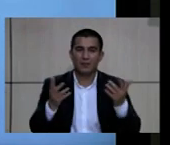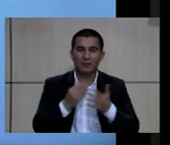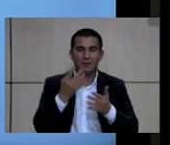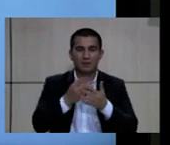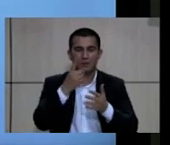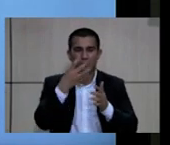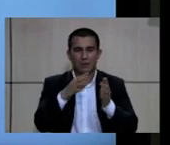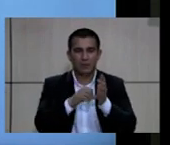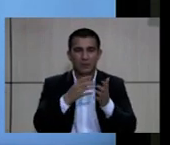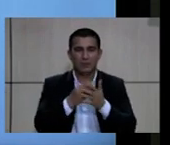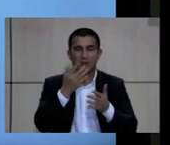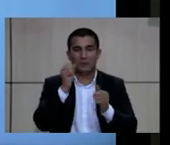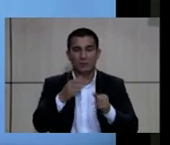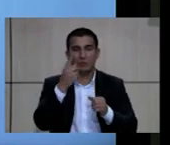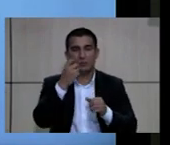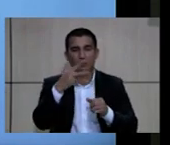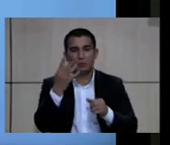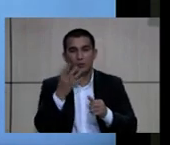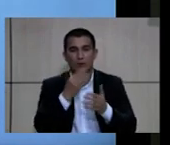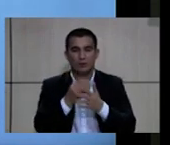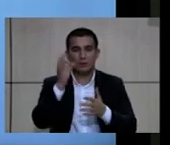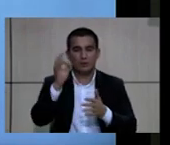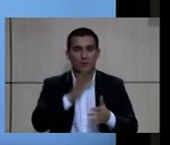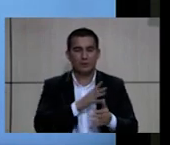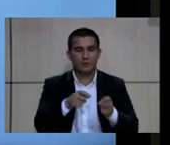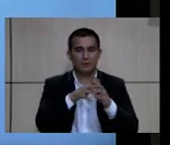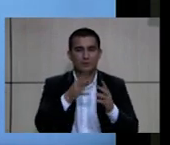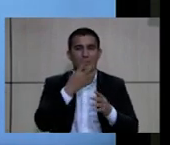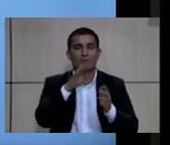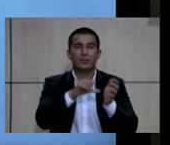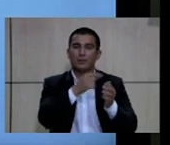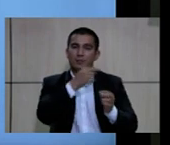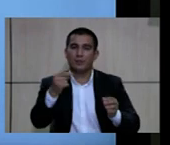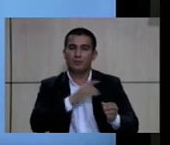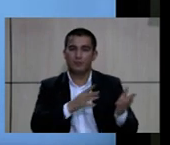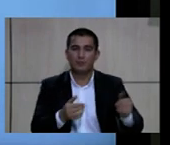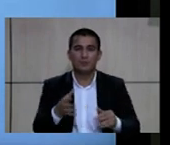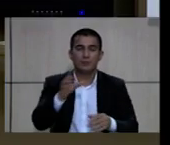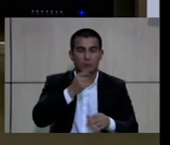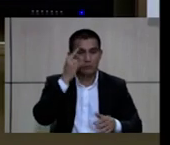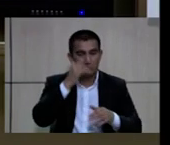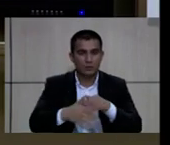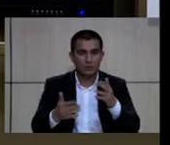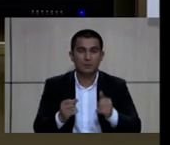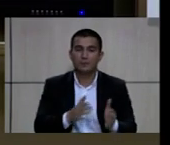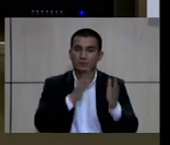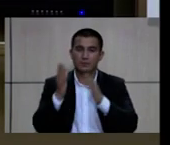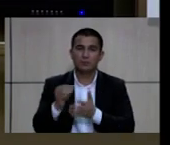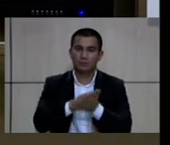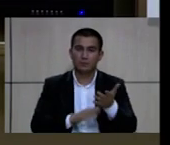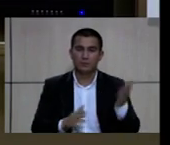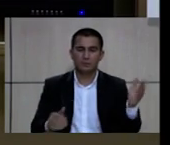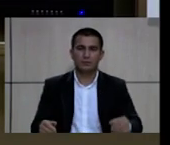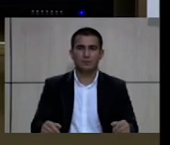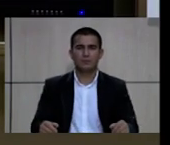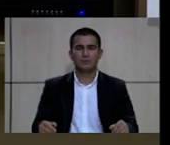gradusni ayirsak, 134 gradus hosil bo'ldi. Sizga tushunarli bo'lgan bo'lsa, keyingi vazifani